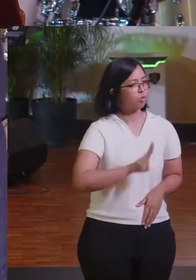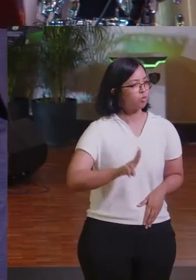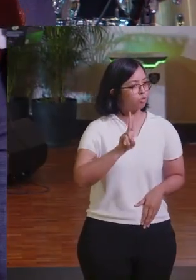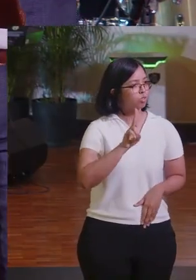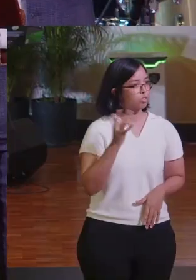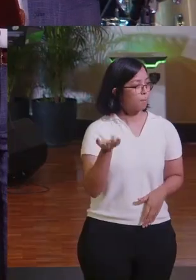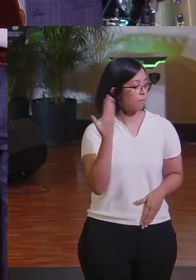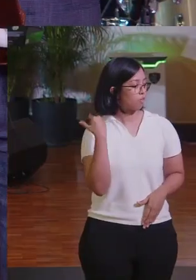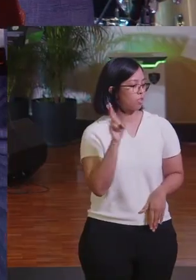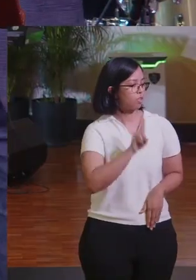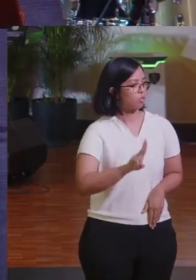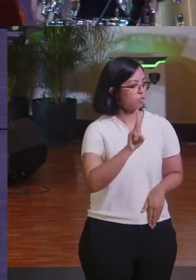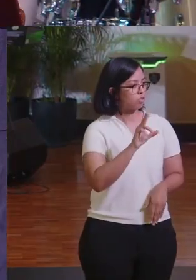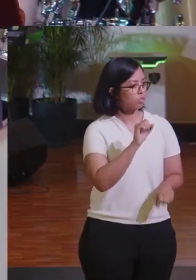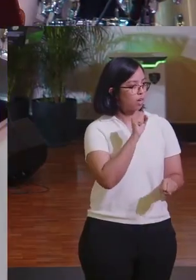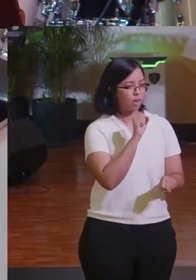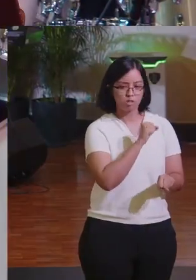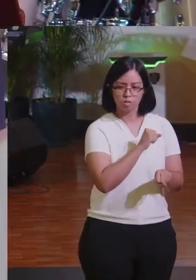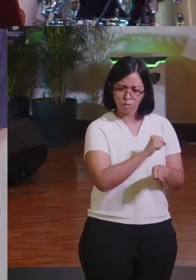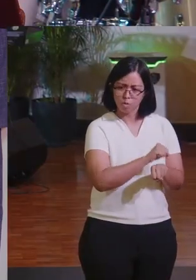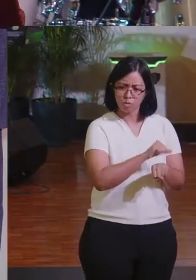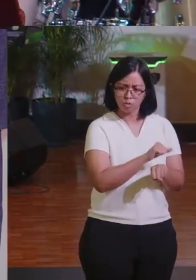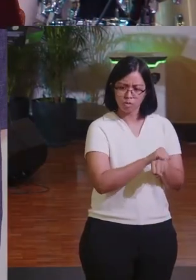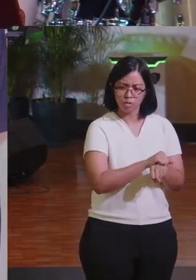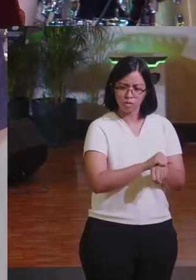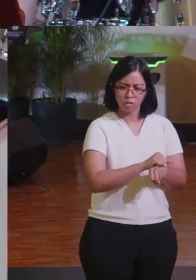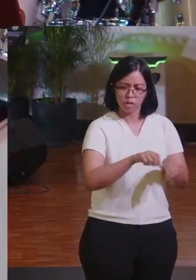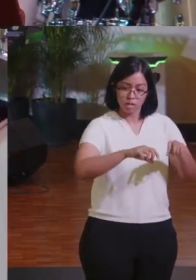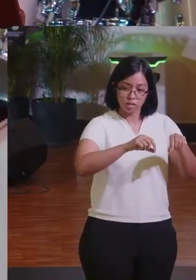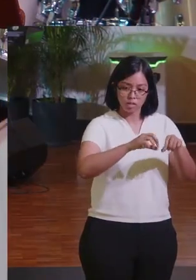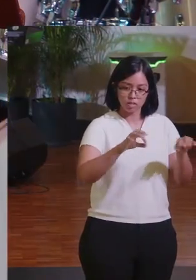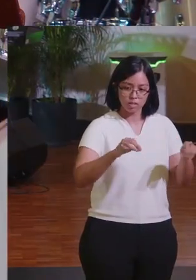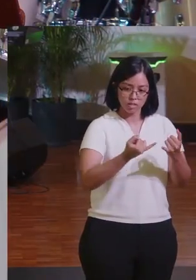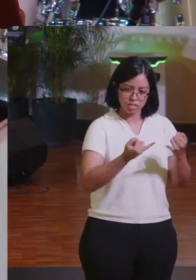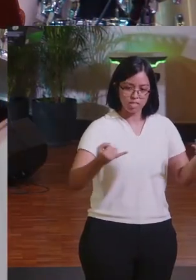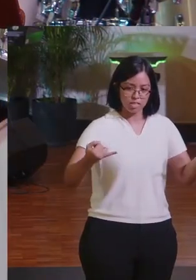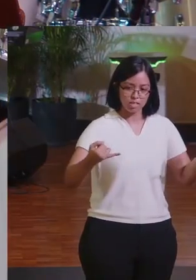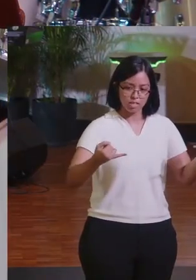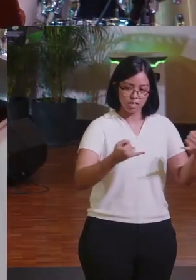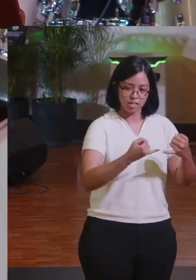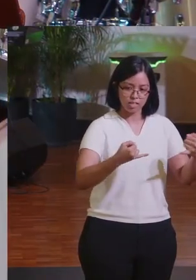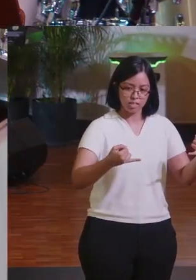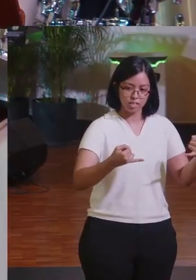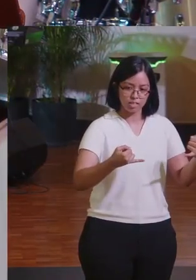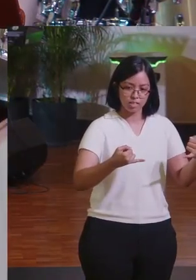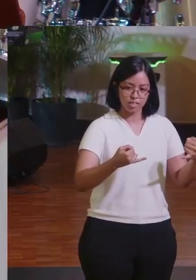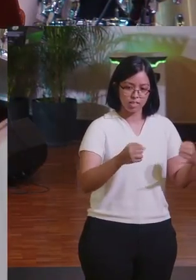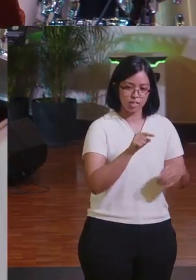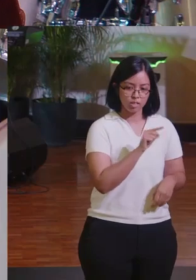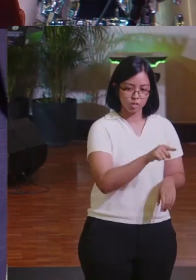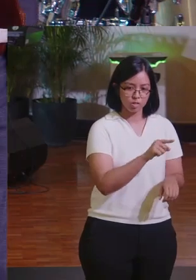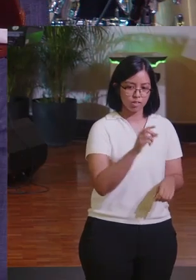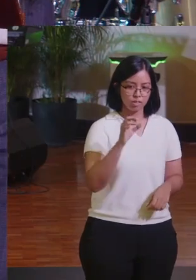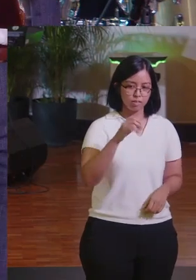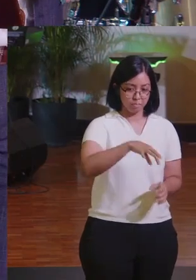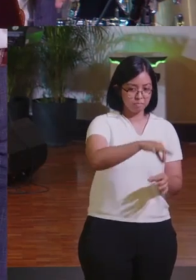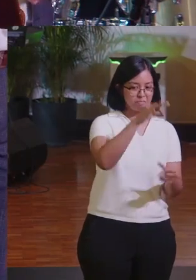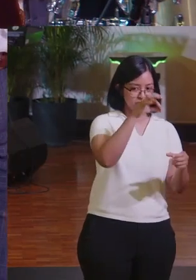stick, papipiliin ng stick o yung pinakamahaba, yun, ikaw ang may kasalanan. Yung iba, sabi nila